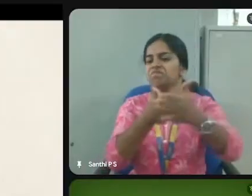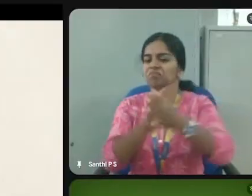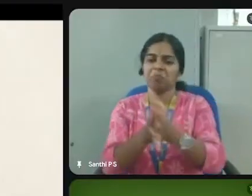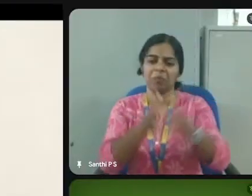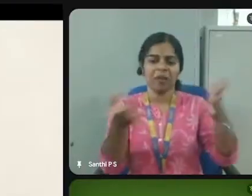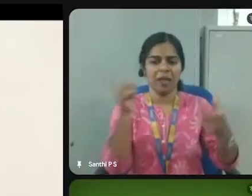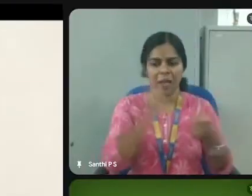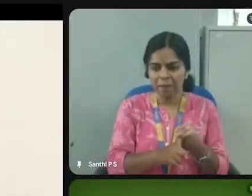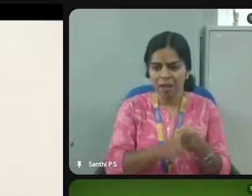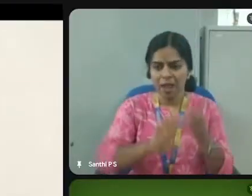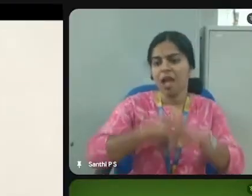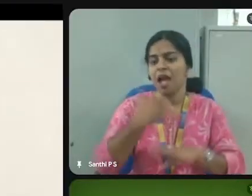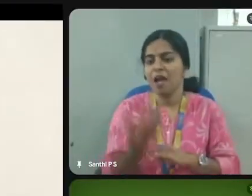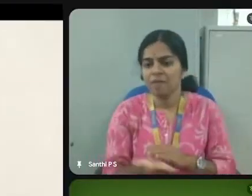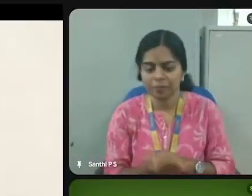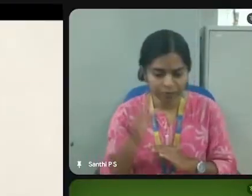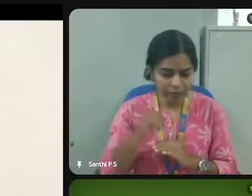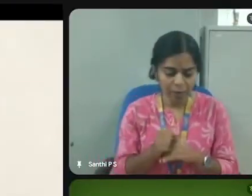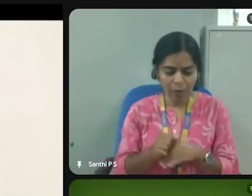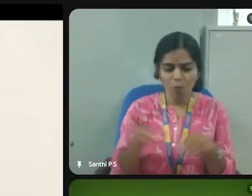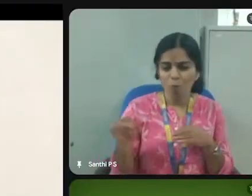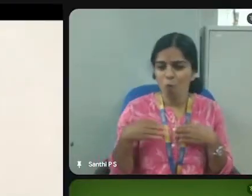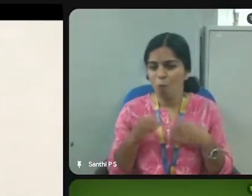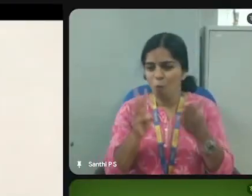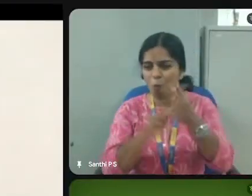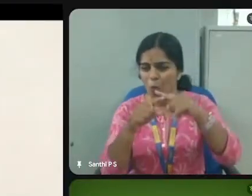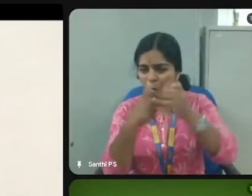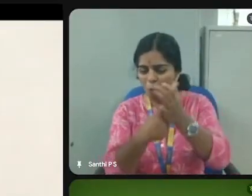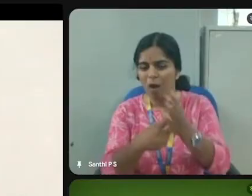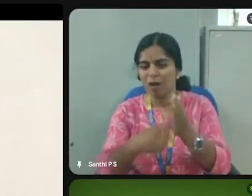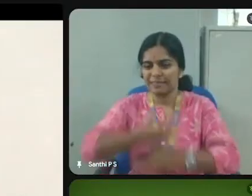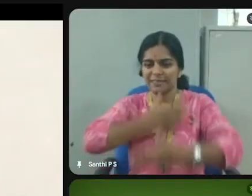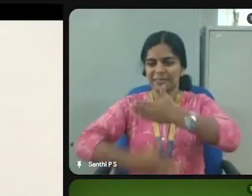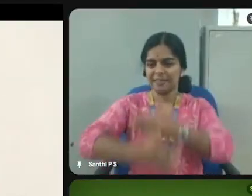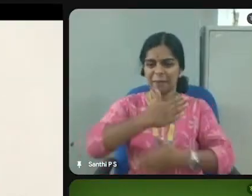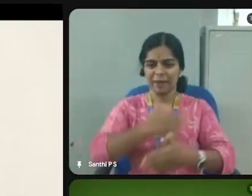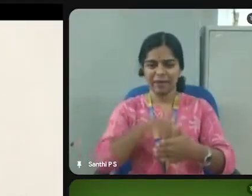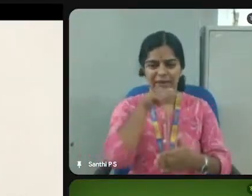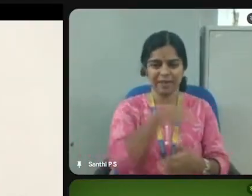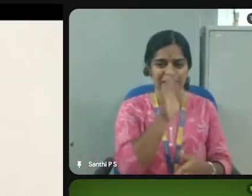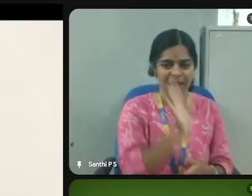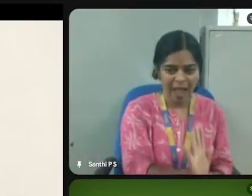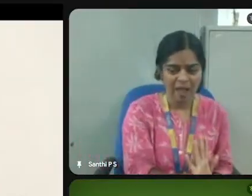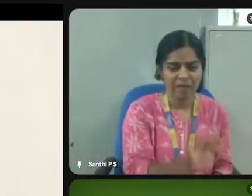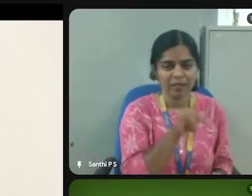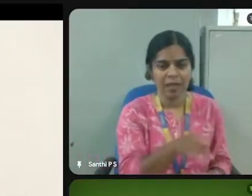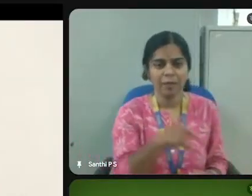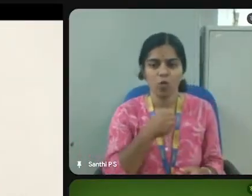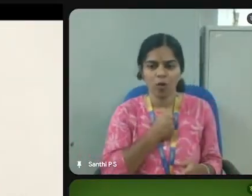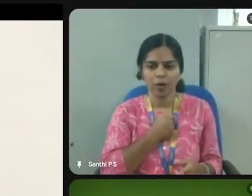അതായത് നമ്മൾ പറയുന്ന പോസ്ചറൽ ഓർ മോട്ടോർ ഡിസോർഡർ എന്ന് പറയുന്ന, അവർക്ക് നമ്മൾ പറയുന്ന മോട്ടോർ കമാൻഡ്സ് ഫോളോ